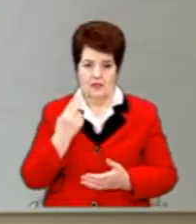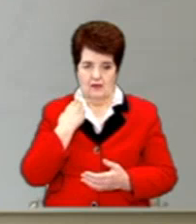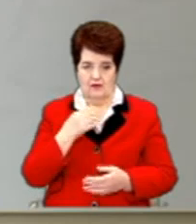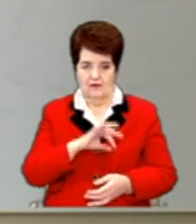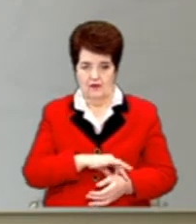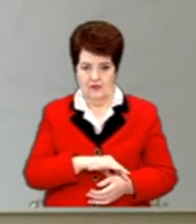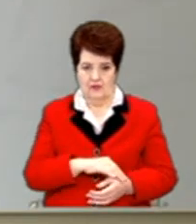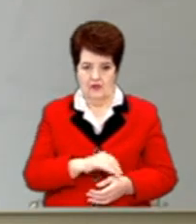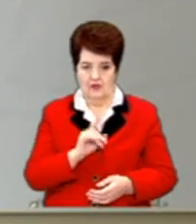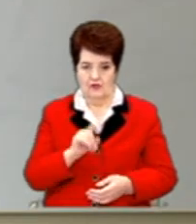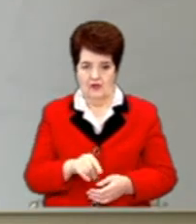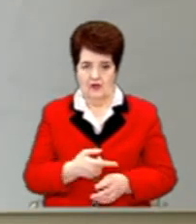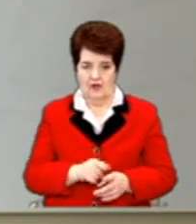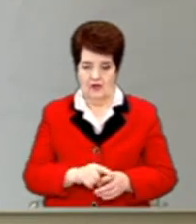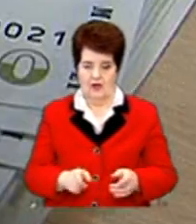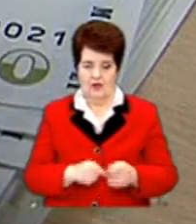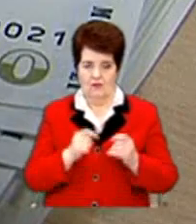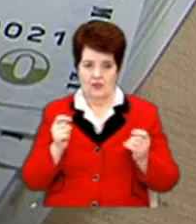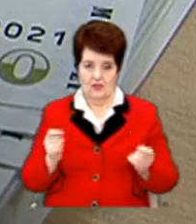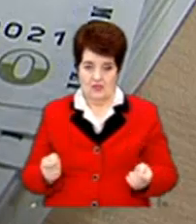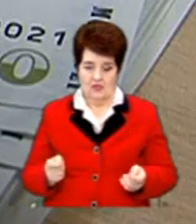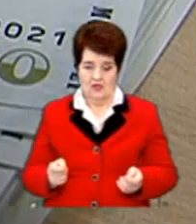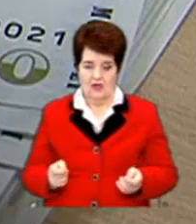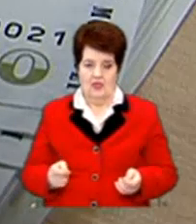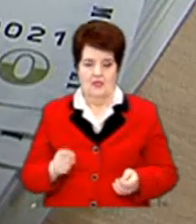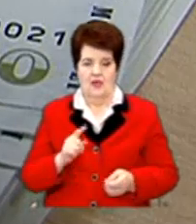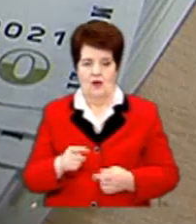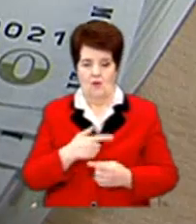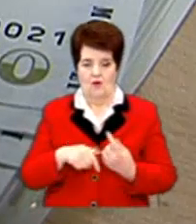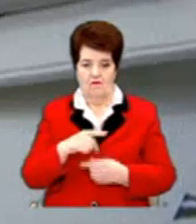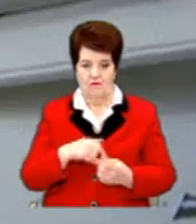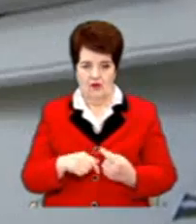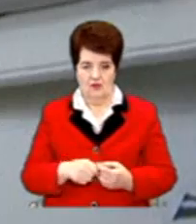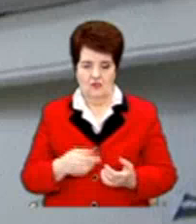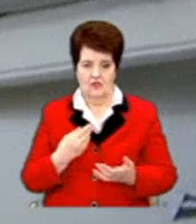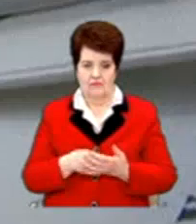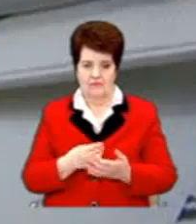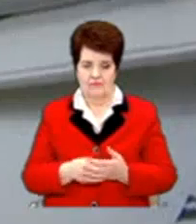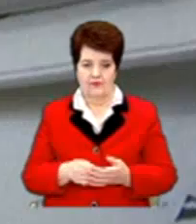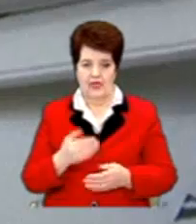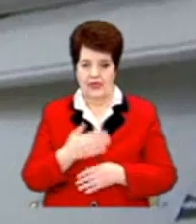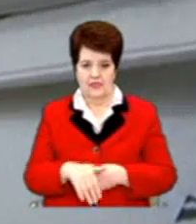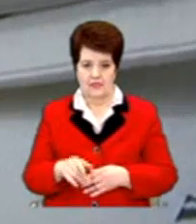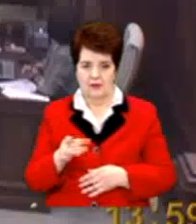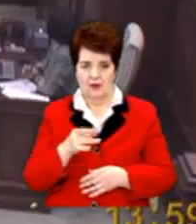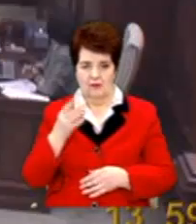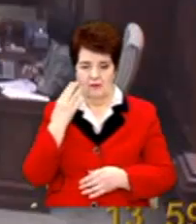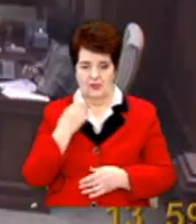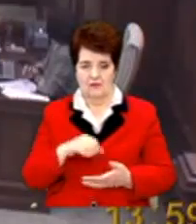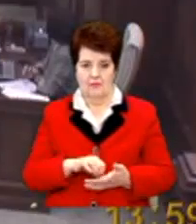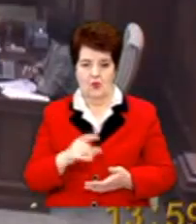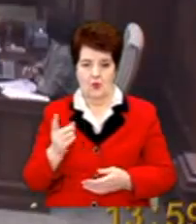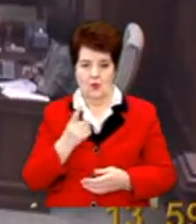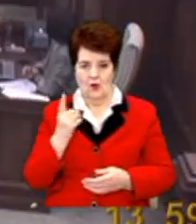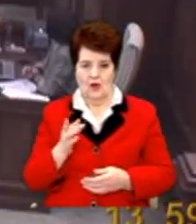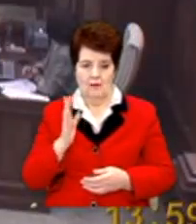pentru cei care își vor deschide o afacere. Deblocarea asistenței financiare externe pentru Republica Moldova va reprezenta una